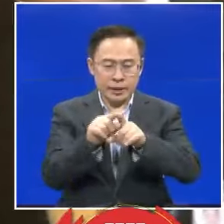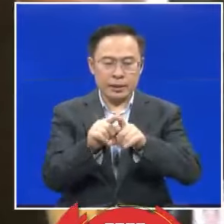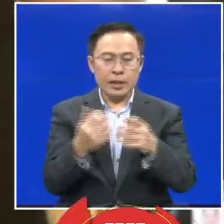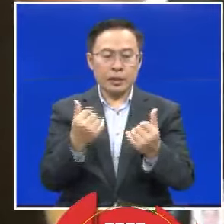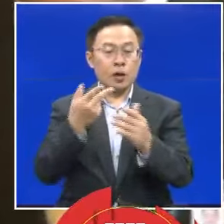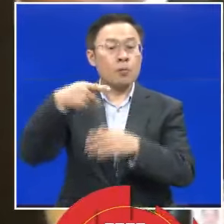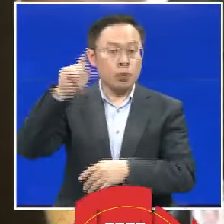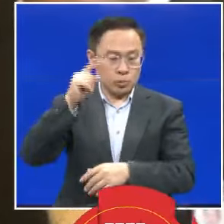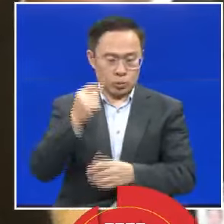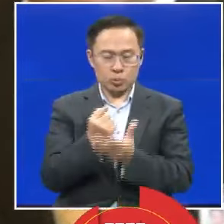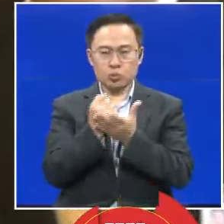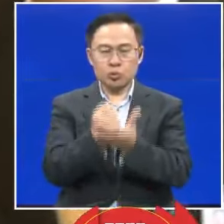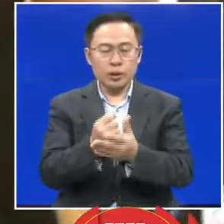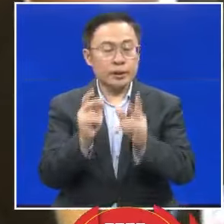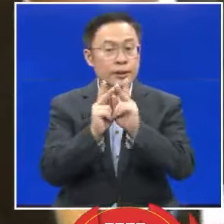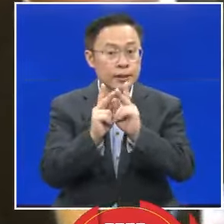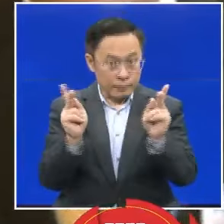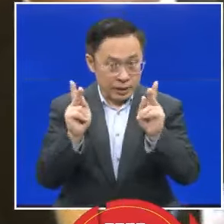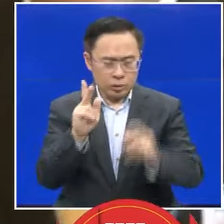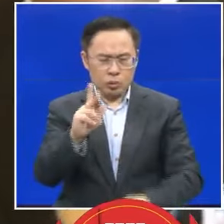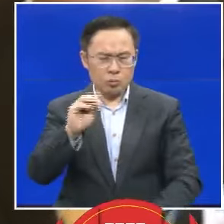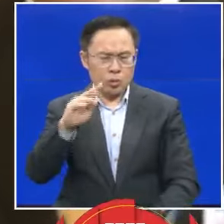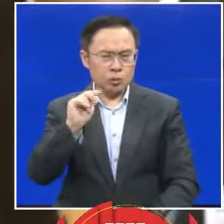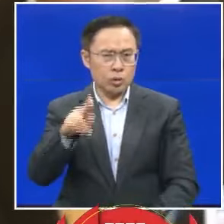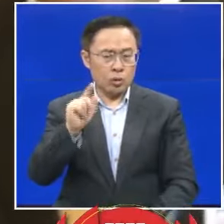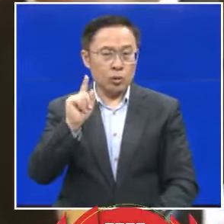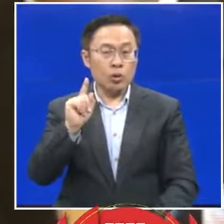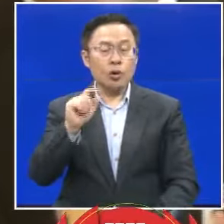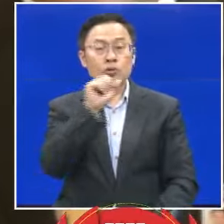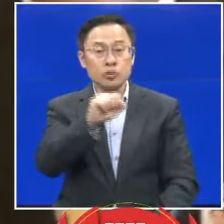ชน์นะครับทั้งต่อกรรมาธิการและต่อกองทัพเนื่องจากว่าสิ่งที่สุด